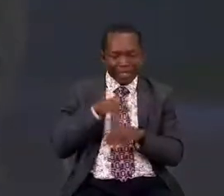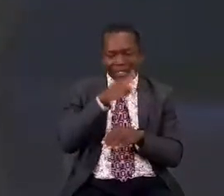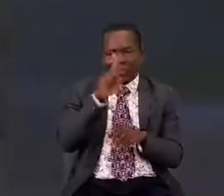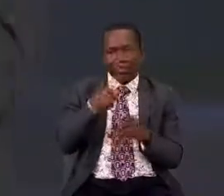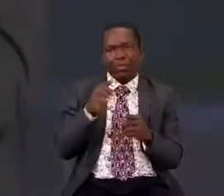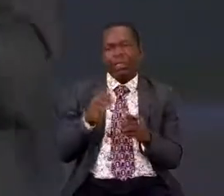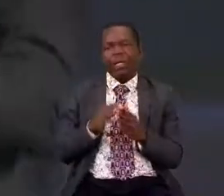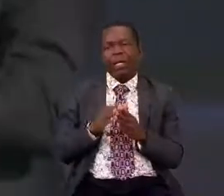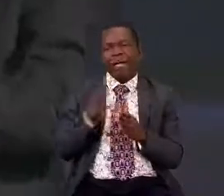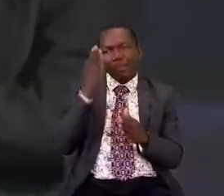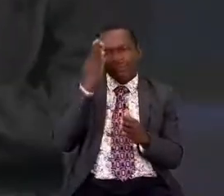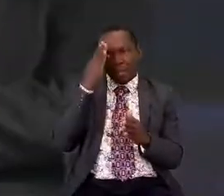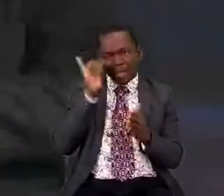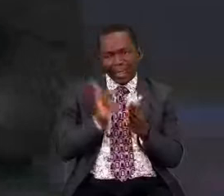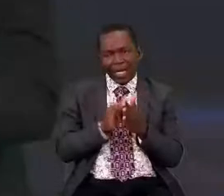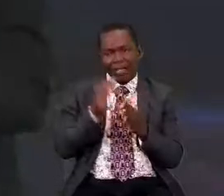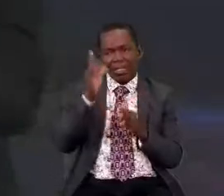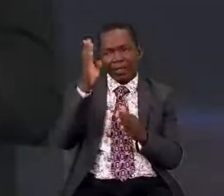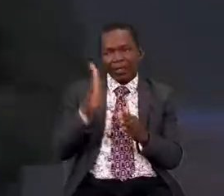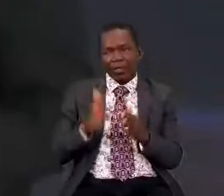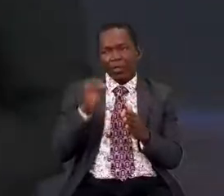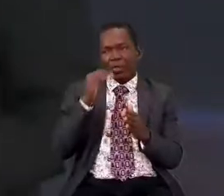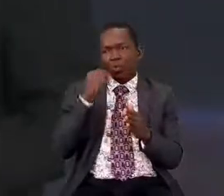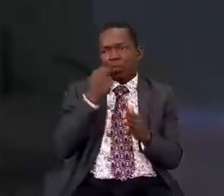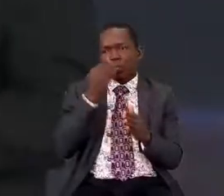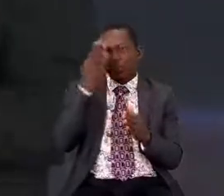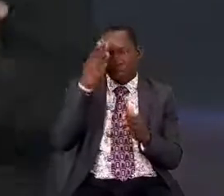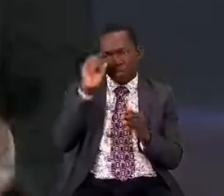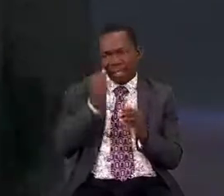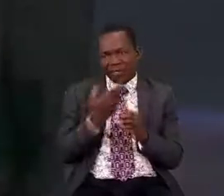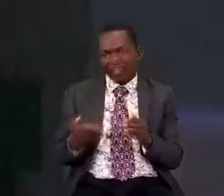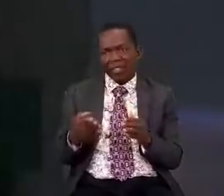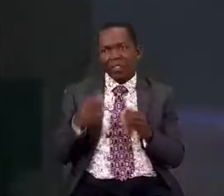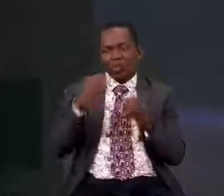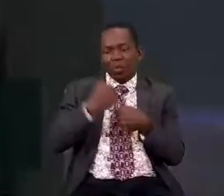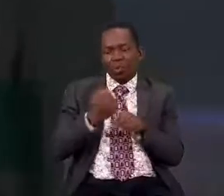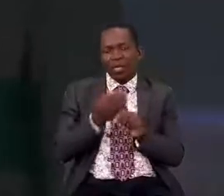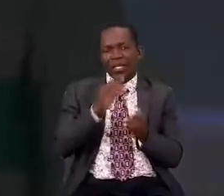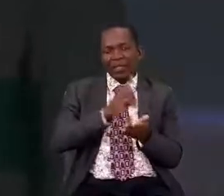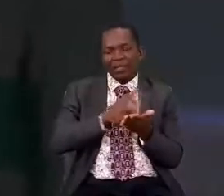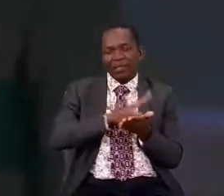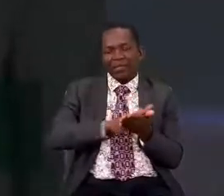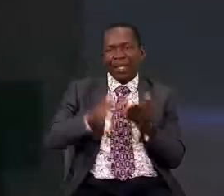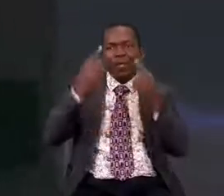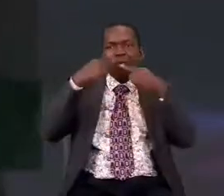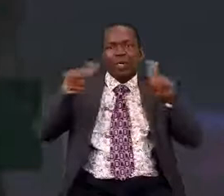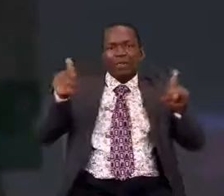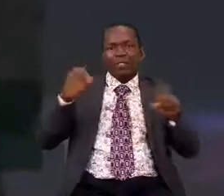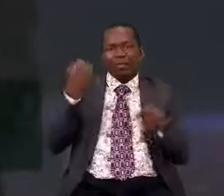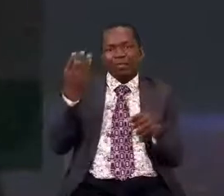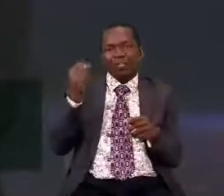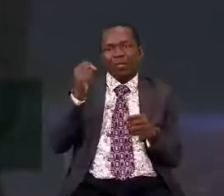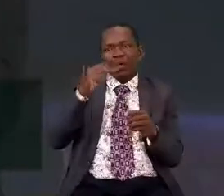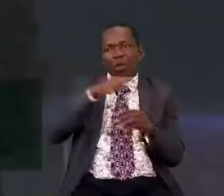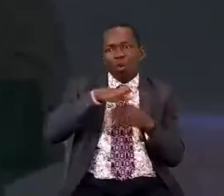proclamation divine du Dieu omniscient. Deuxième point, la promesse divine de la part du Dieu